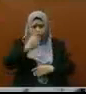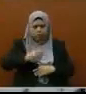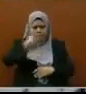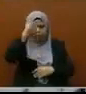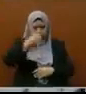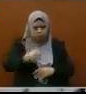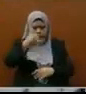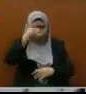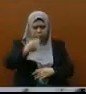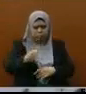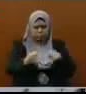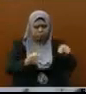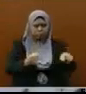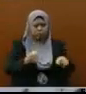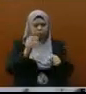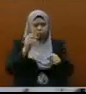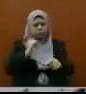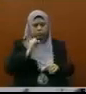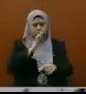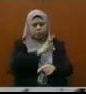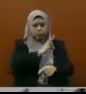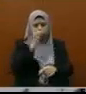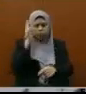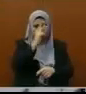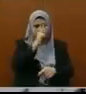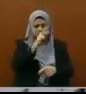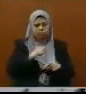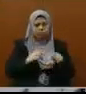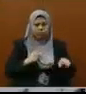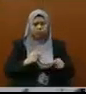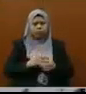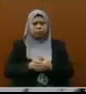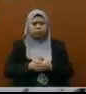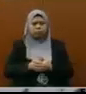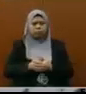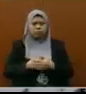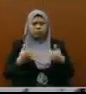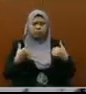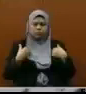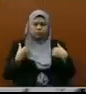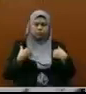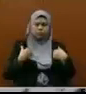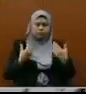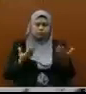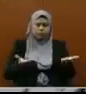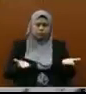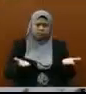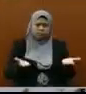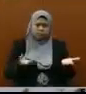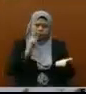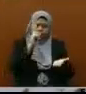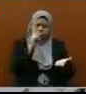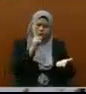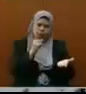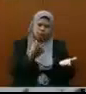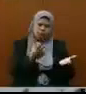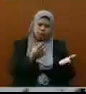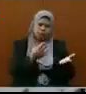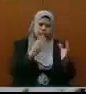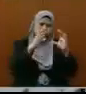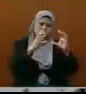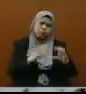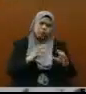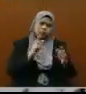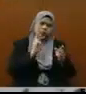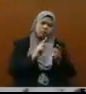performance dengan izin penjawat-penjawat awam ni? Adakah ianya telah ada satu perkeliling? Adakah ianya telah ada satu mekanisme